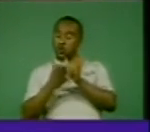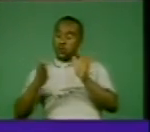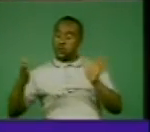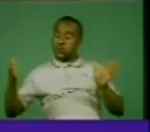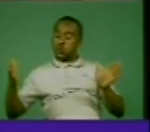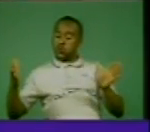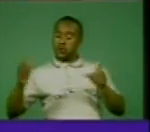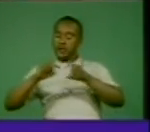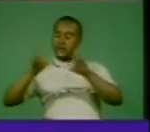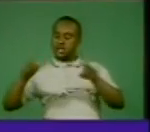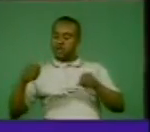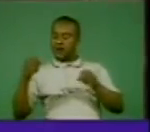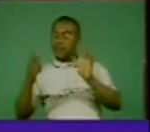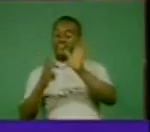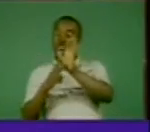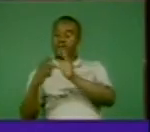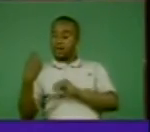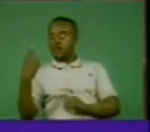81